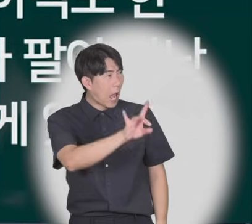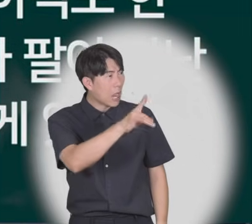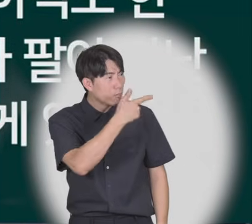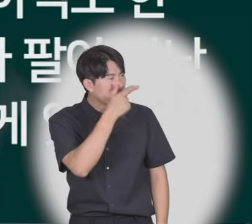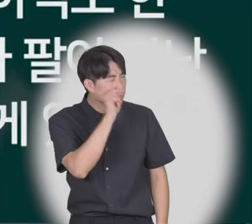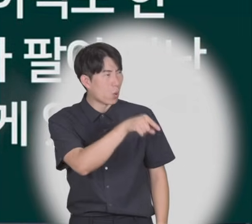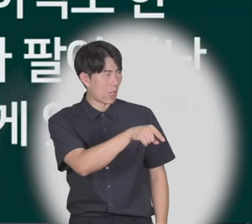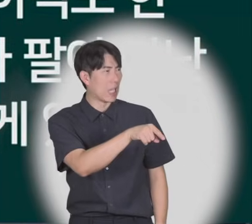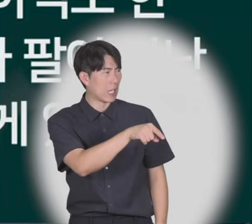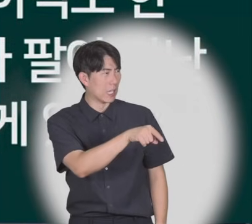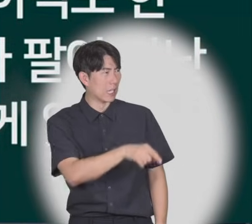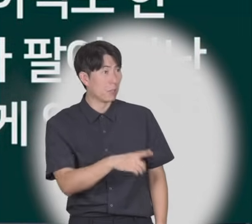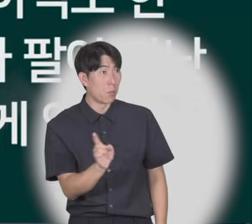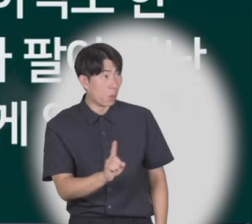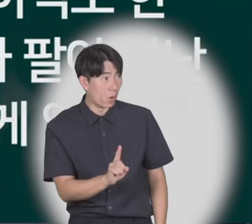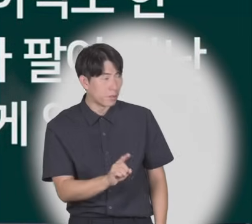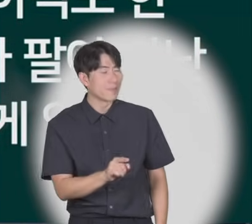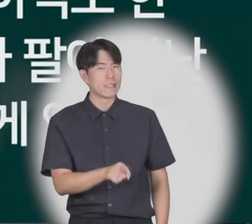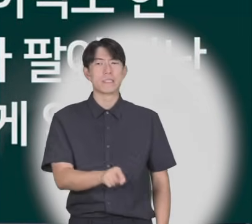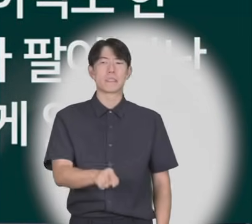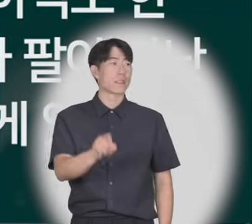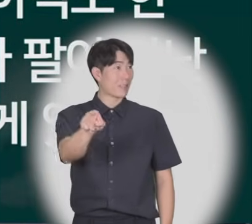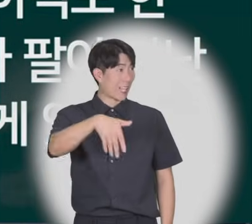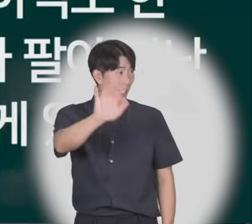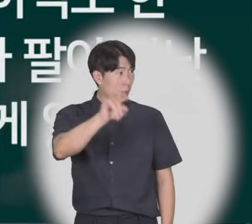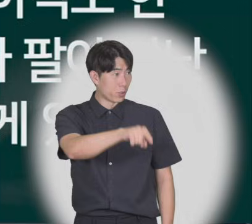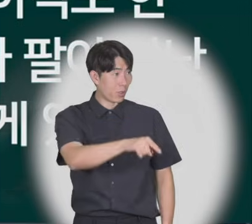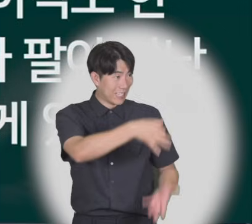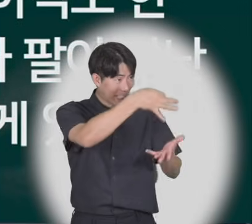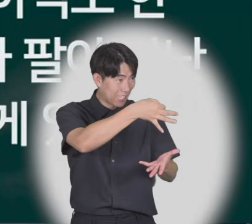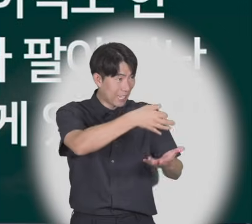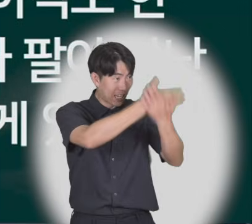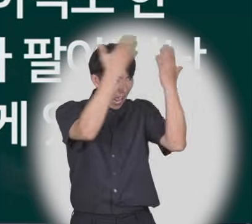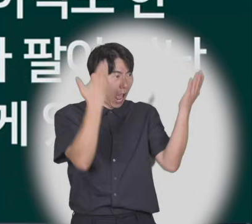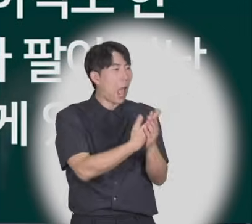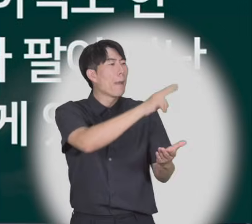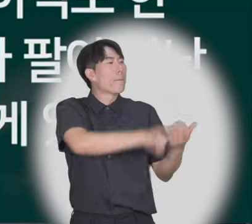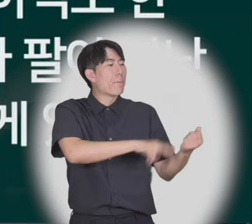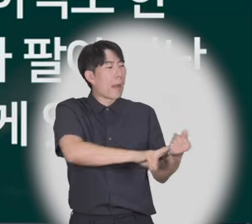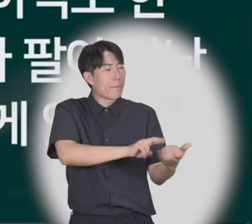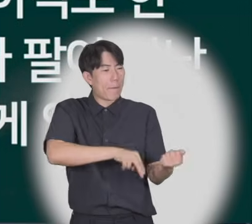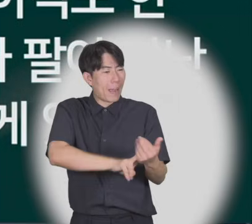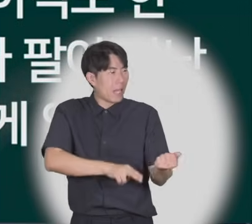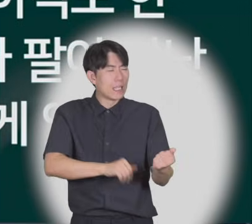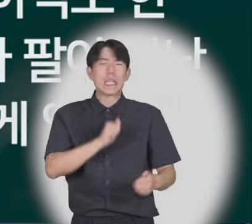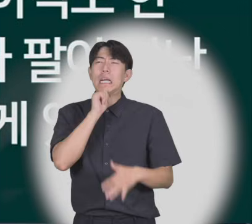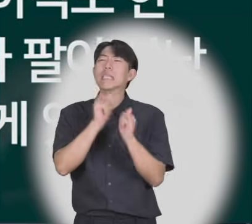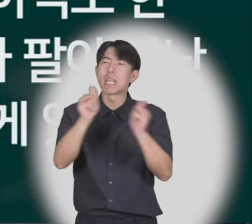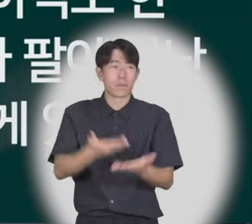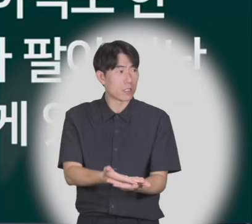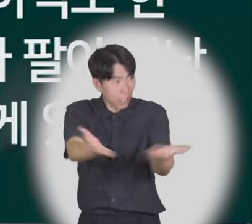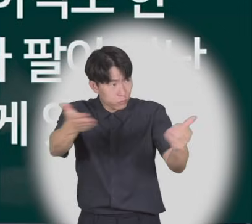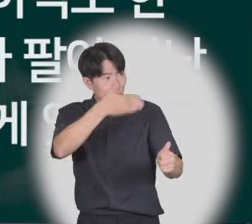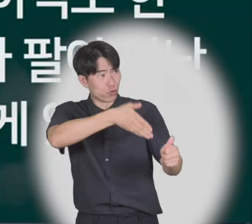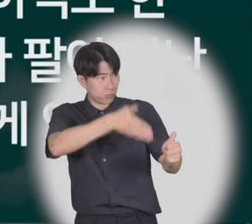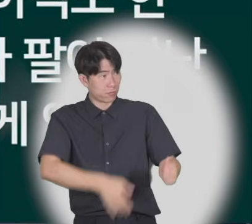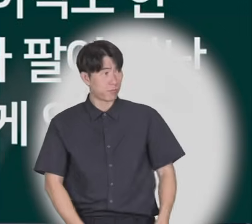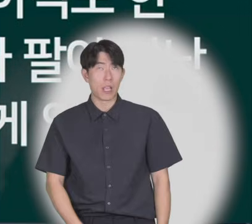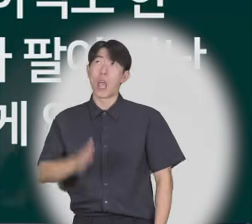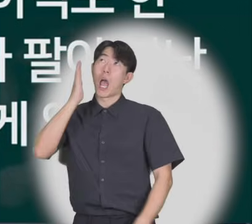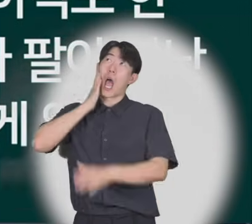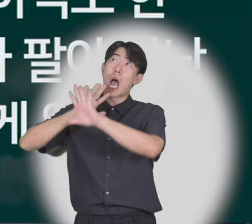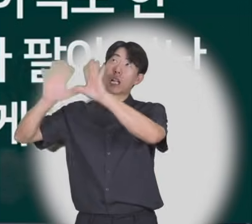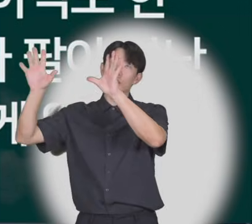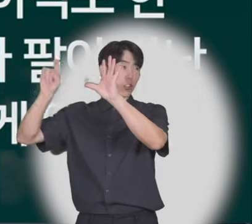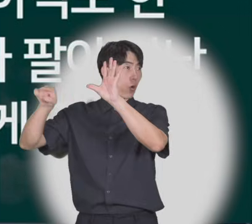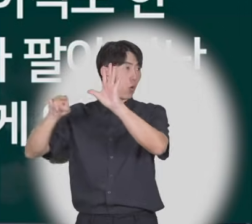것이 있으니 가서 내게 있는 걸 다 팔아 가난한 자들에게 주라. 그리하면 하늘에서